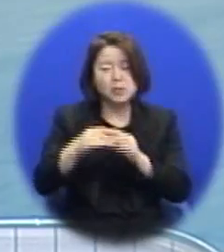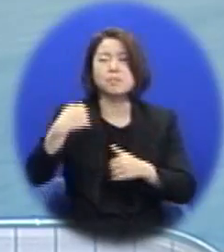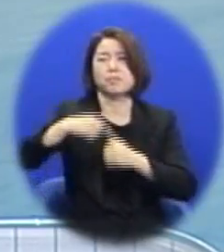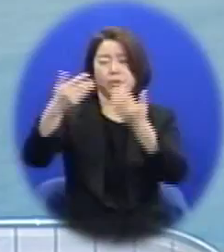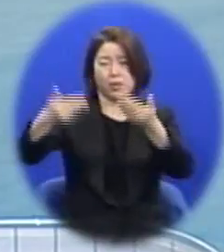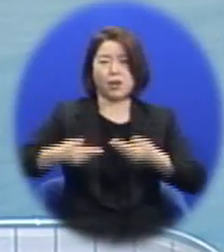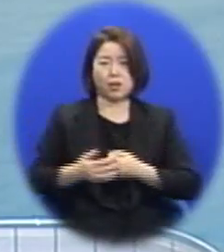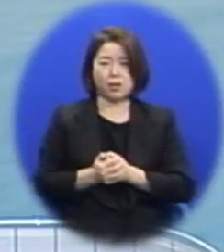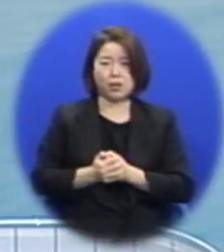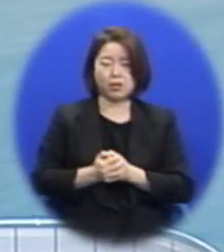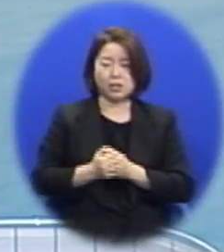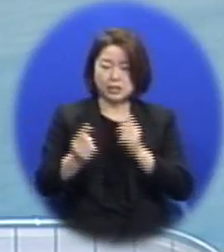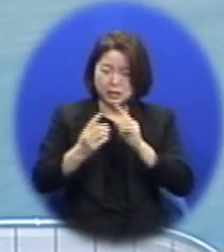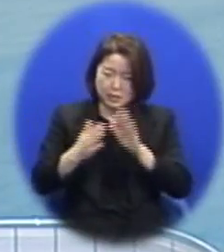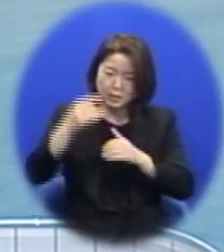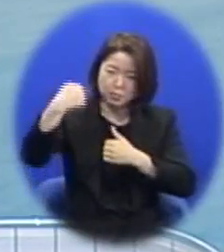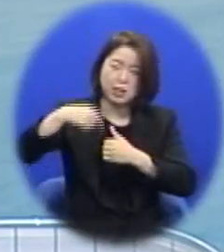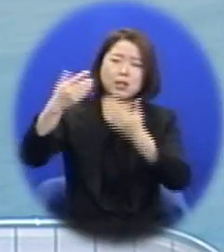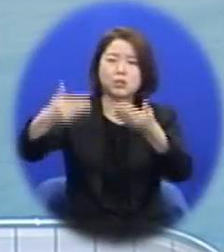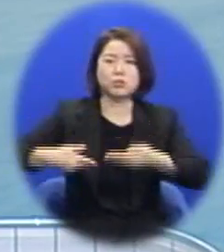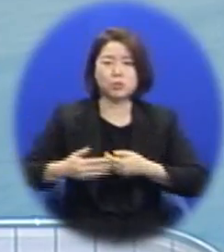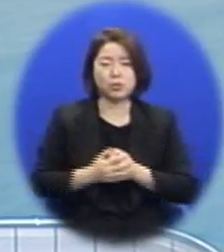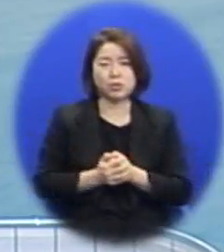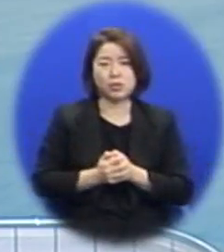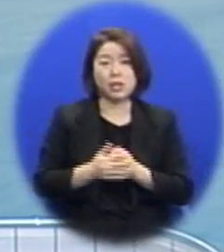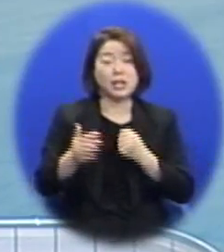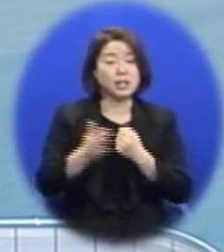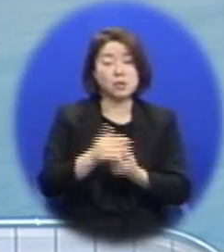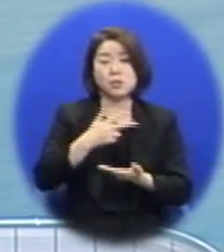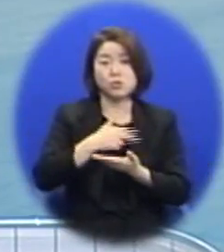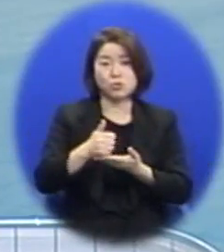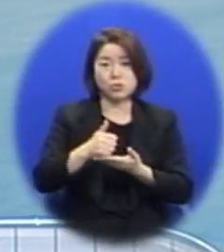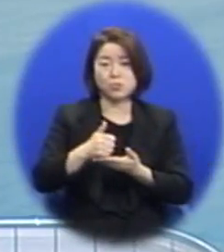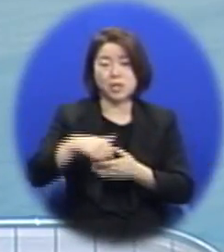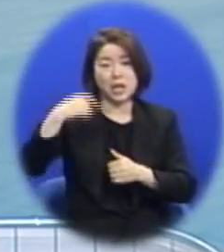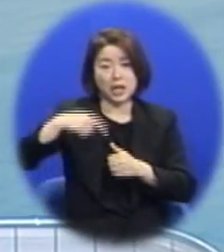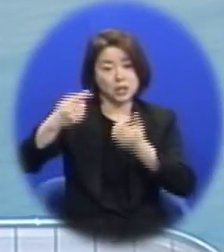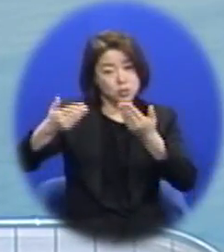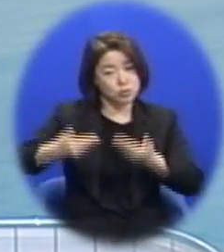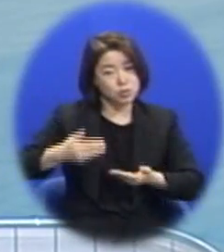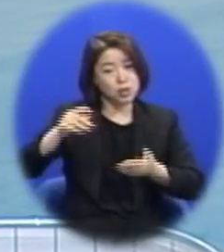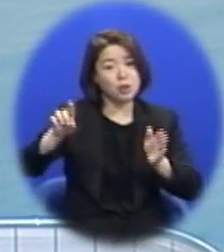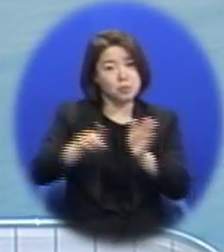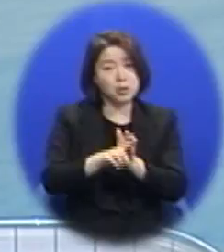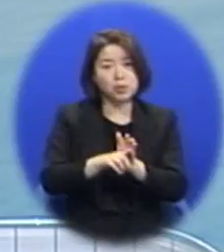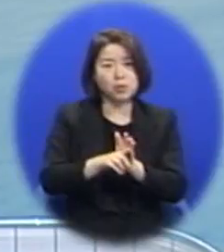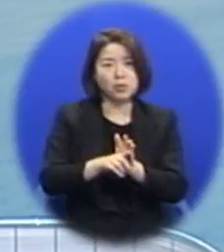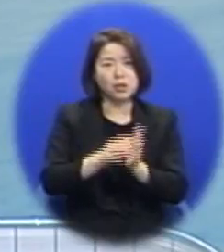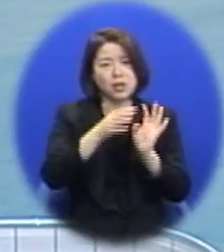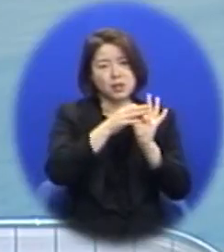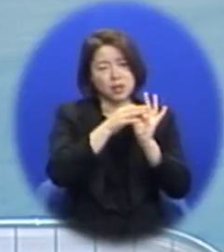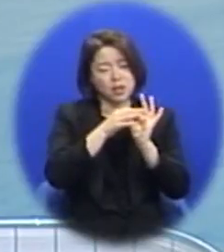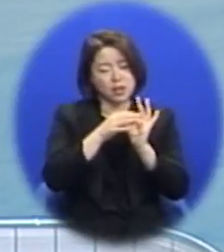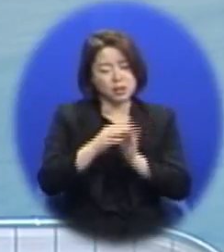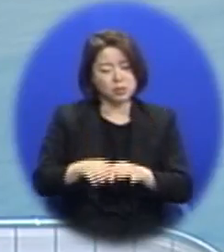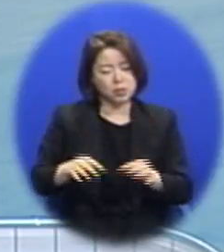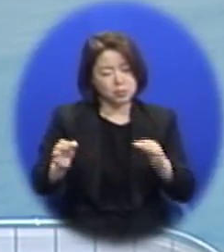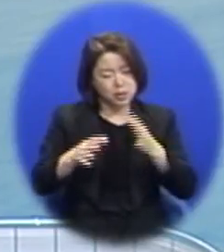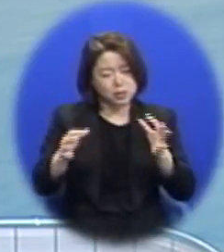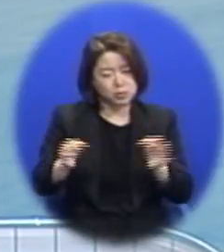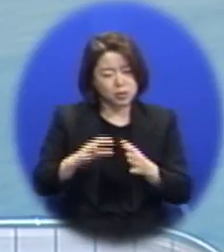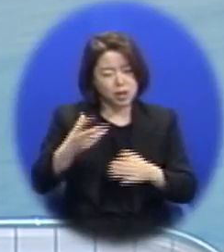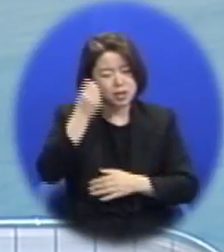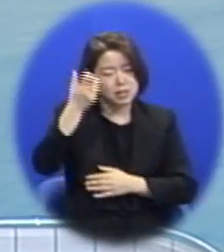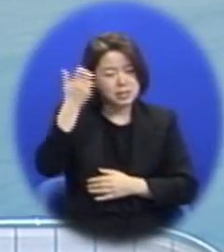주님이 직접 가르쳐 주세요. 그래서 주님이 가르쳐 주실 거라고 믿고 매 순간에 성령의